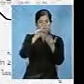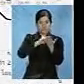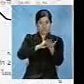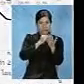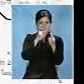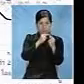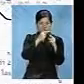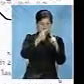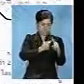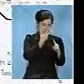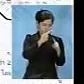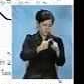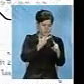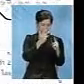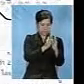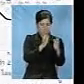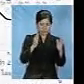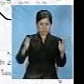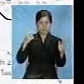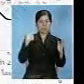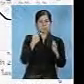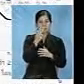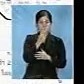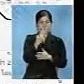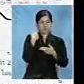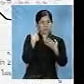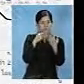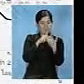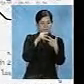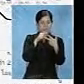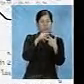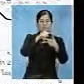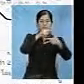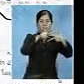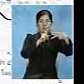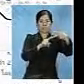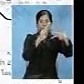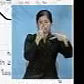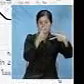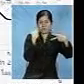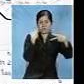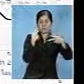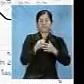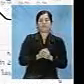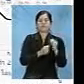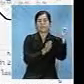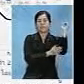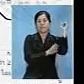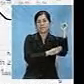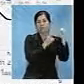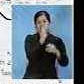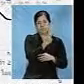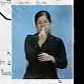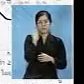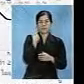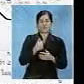ส3แท่งแรกๆที่อยู่ทางซ้ายมือของท่านเนี่ยนะครับเป็นช่วงเ